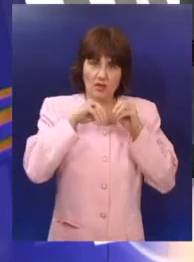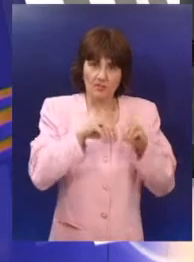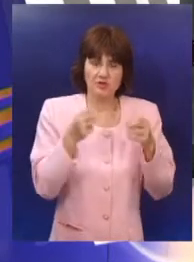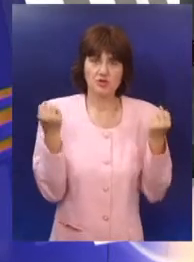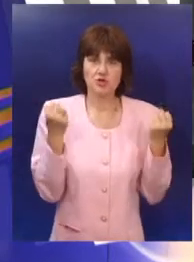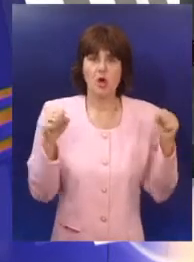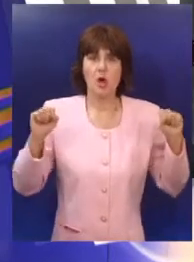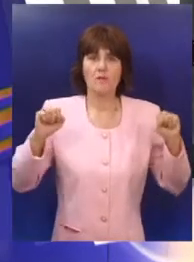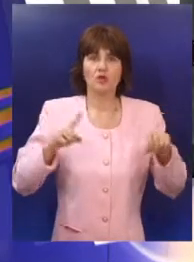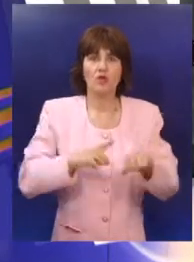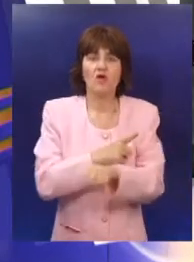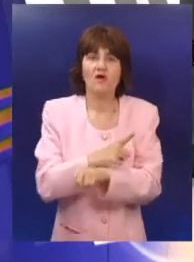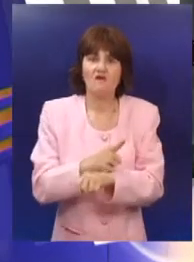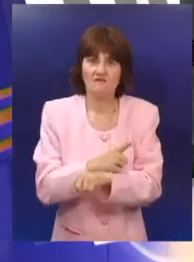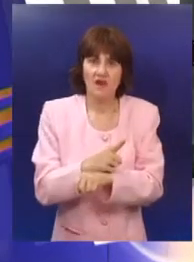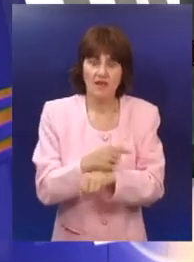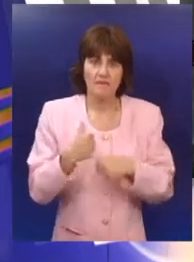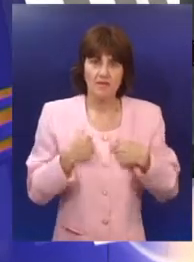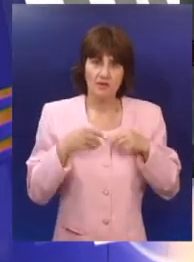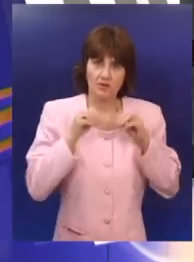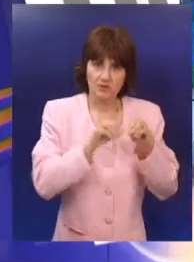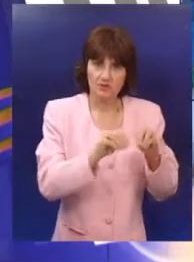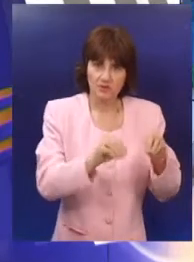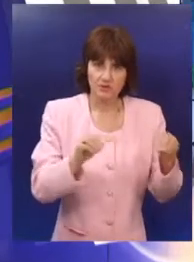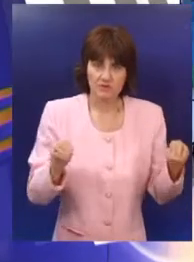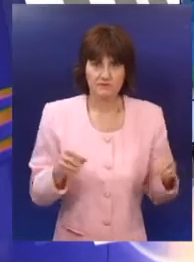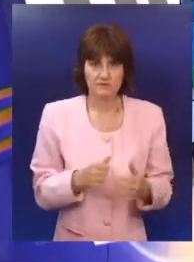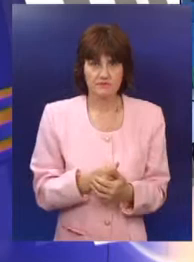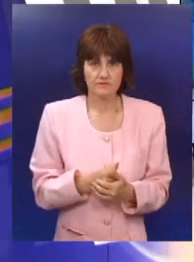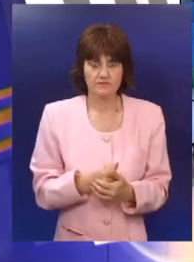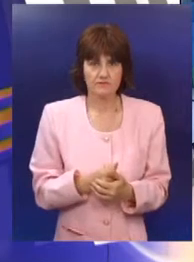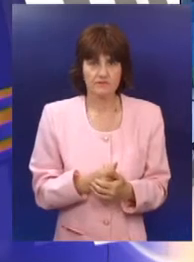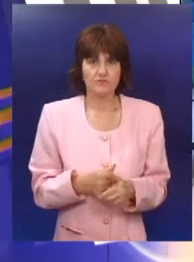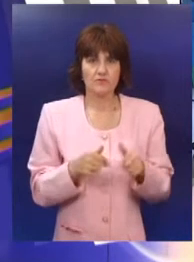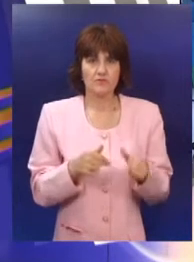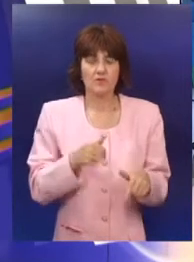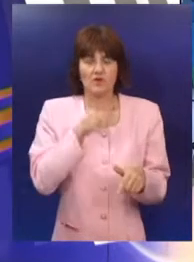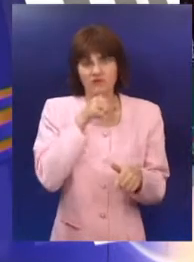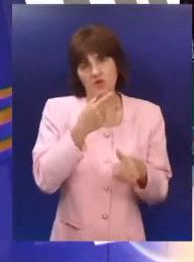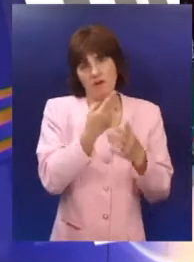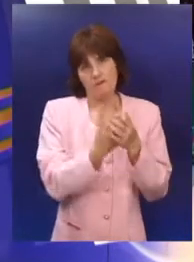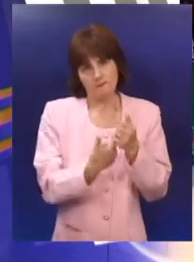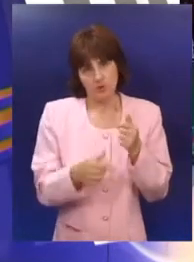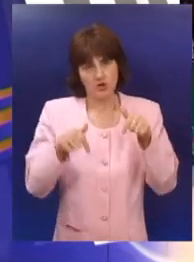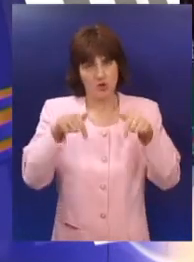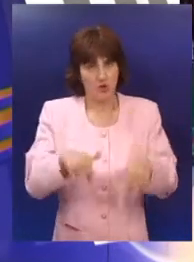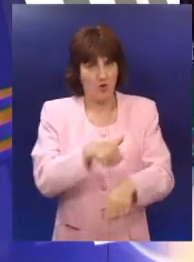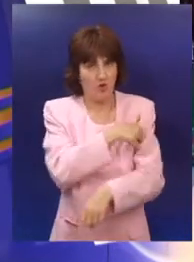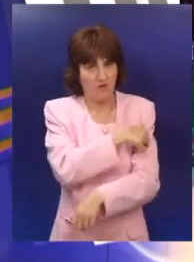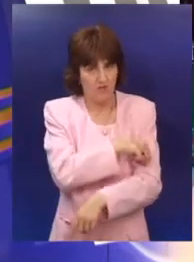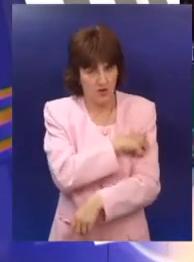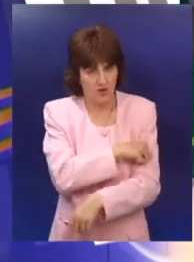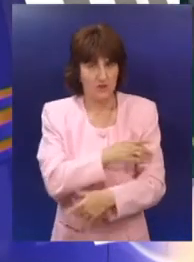u naše slobodno vreme angažujemo učenike. Ova izložba je poslednja koja će biti upriličena u ovoj